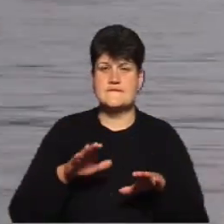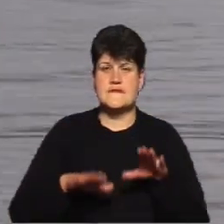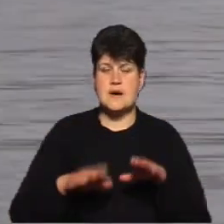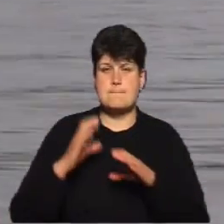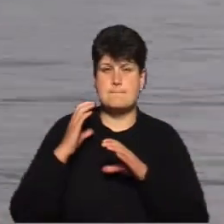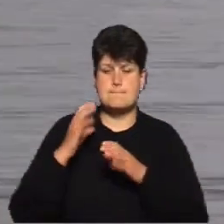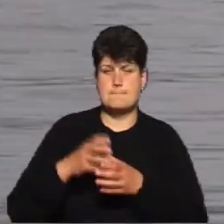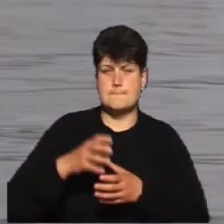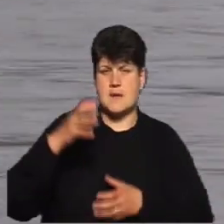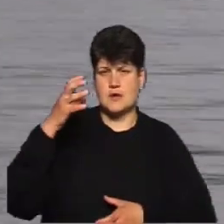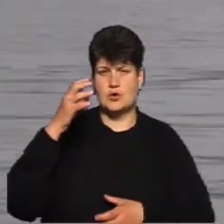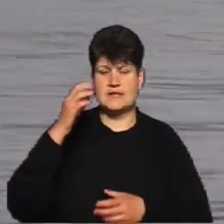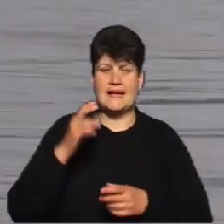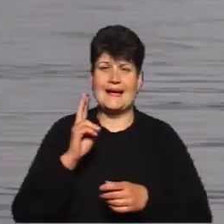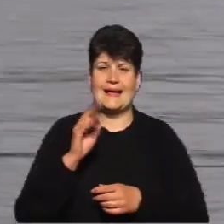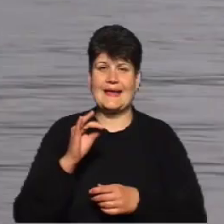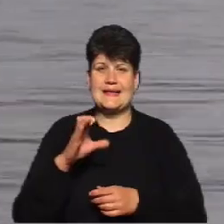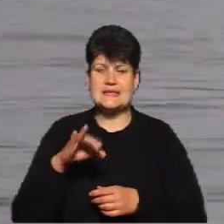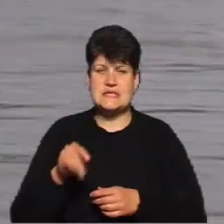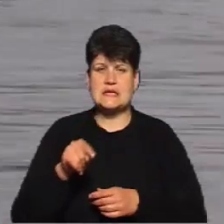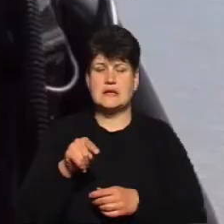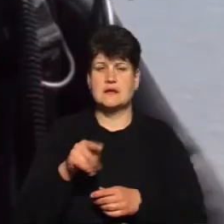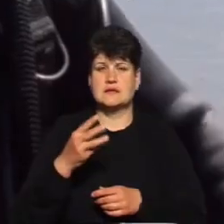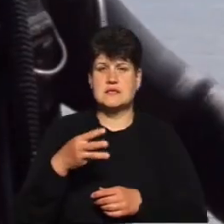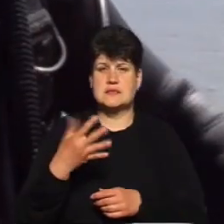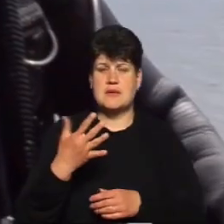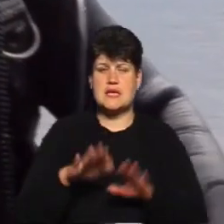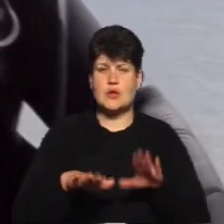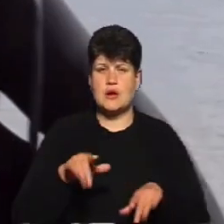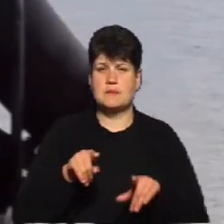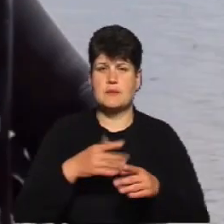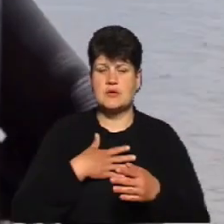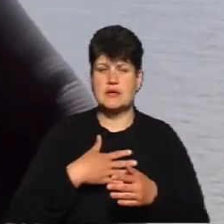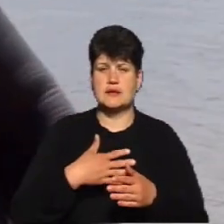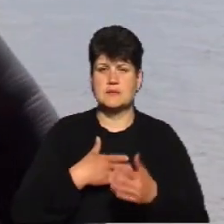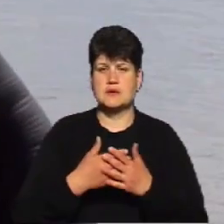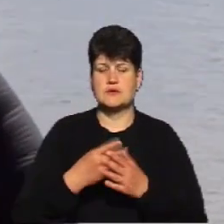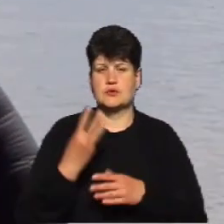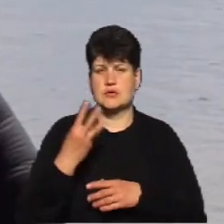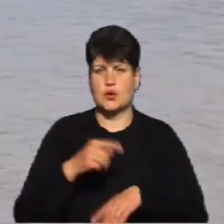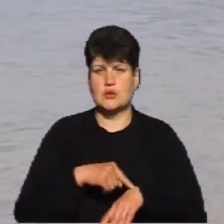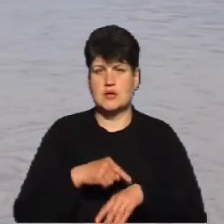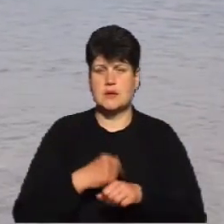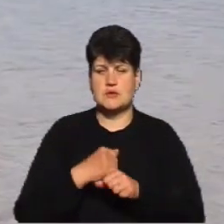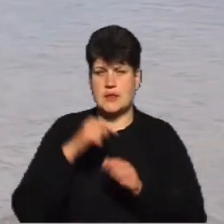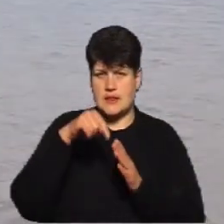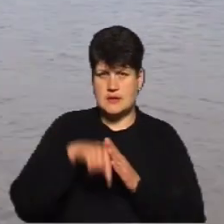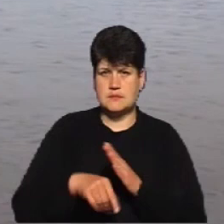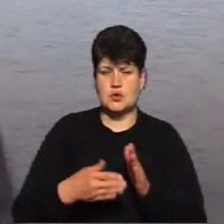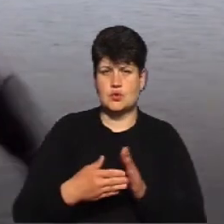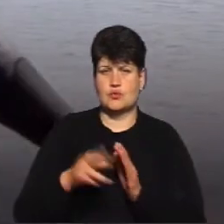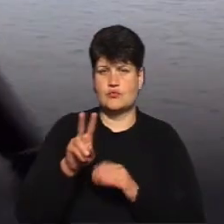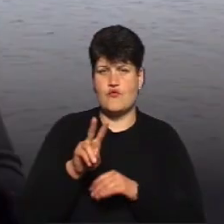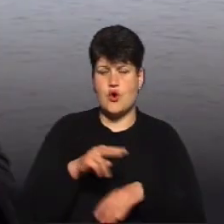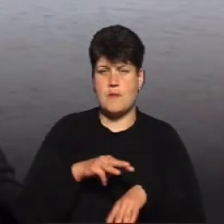35 кілограмів. З ним можна дихати під водою близько 3 годин, каже Микола Фарелюк. За його словами, працюють на глибині до 2 метрів. Ми повністю лягаємо